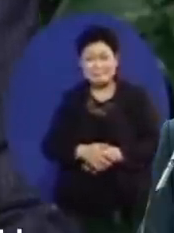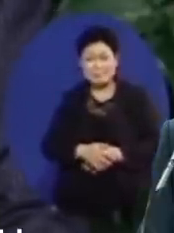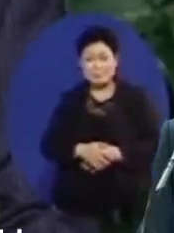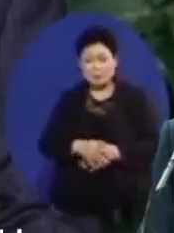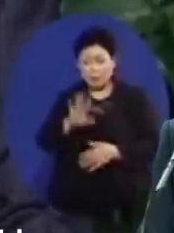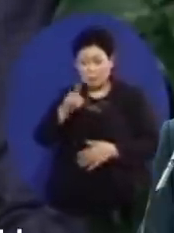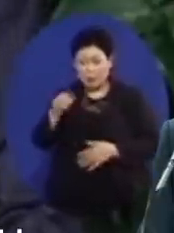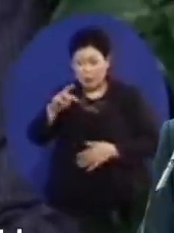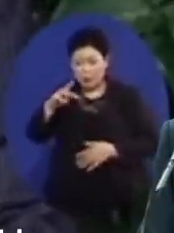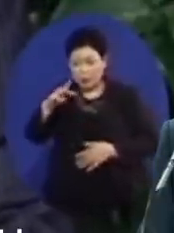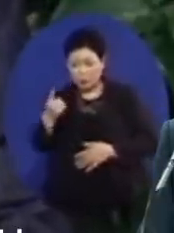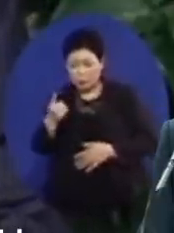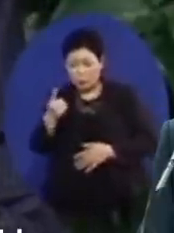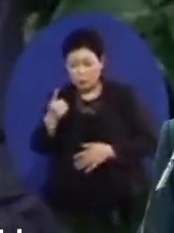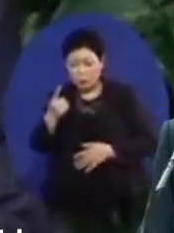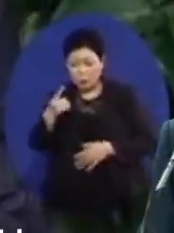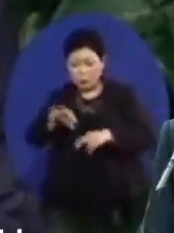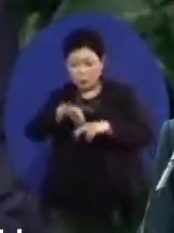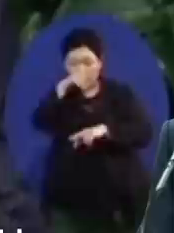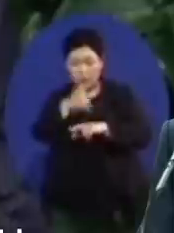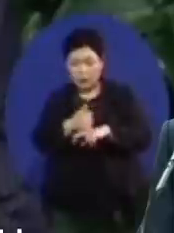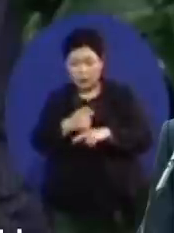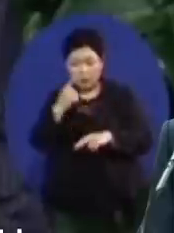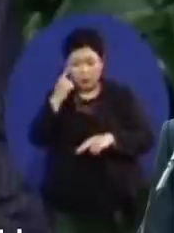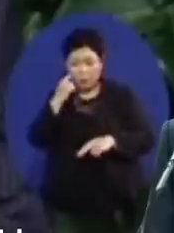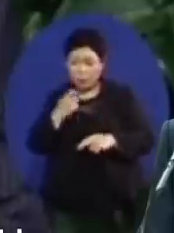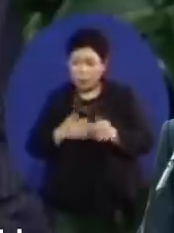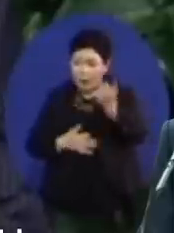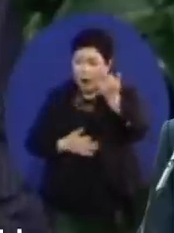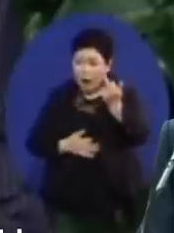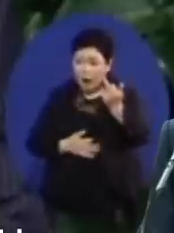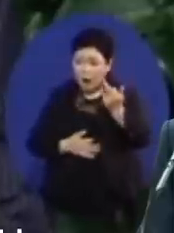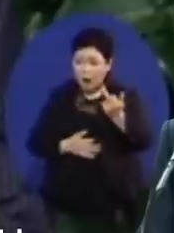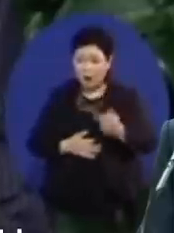바로가 눈이 휘둥그레져가지고 아니 오빠라니?